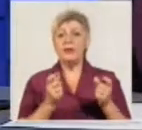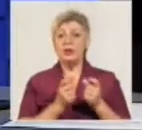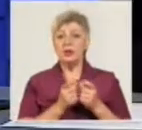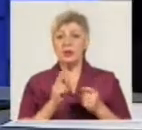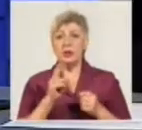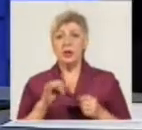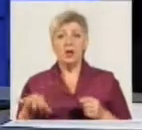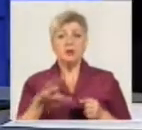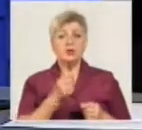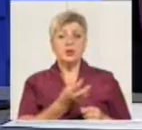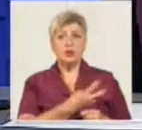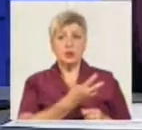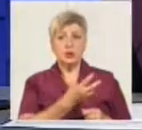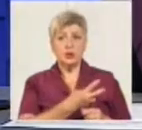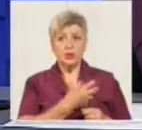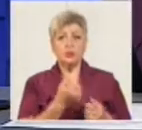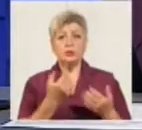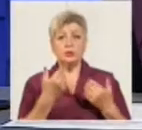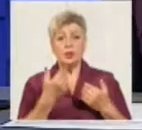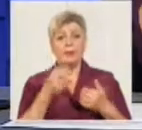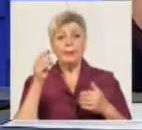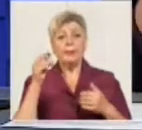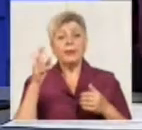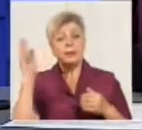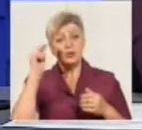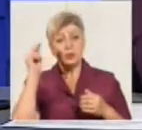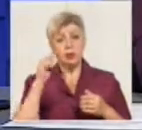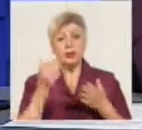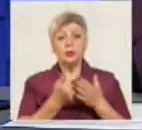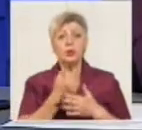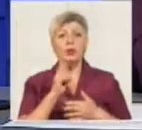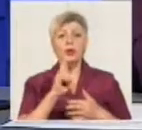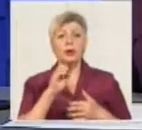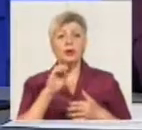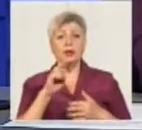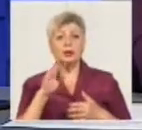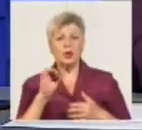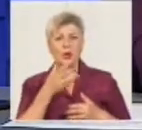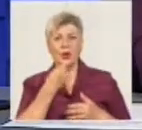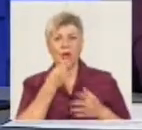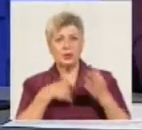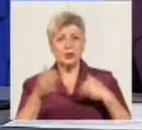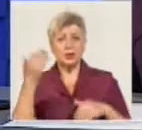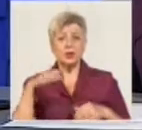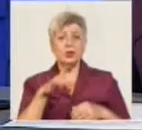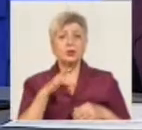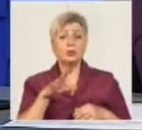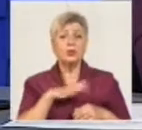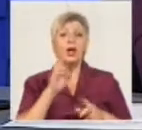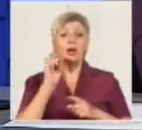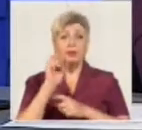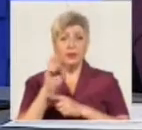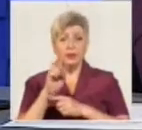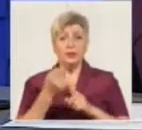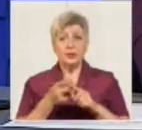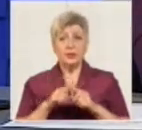бажаючі, школяри вже Новокодацького району могли відвідати цей показ, і це було зроблено. І я